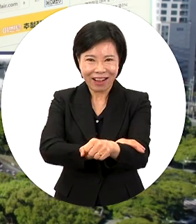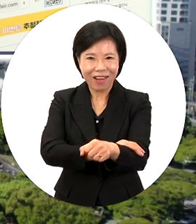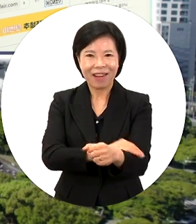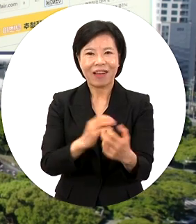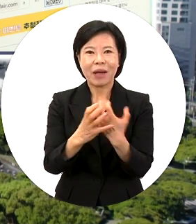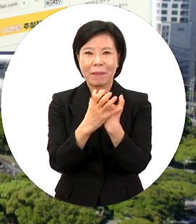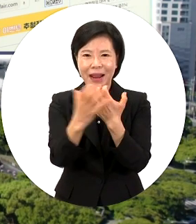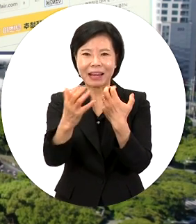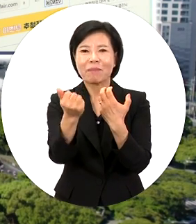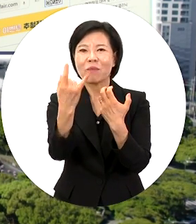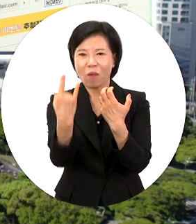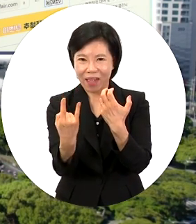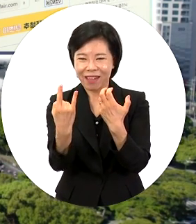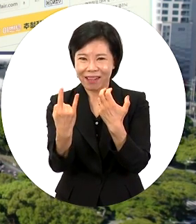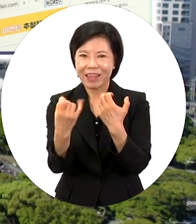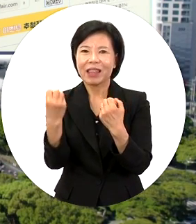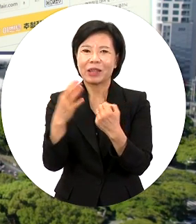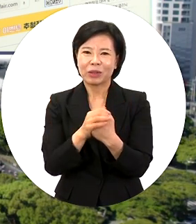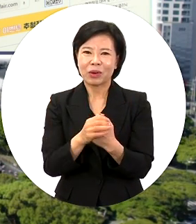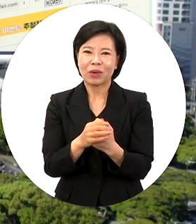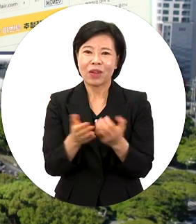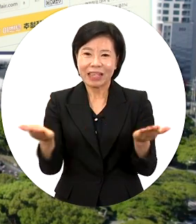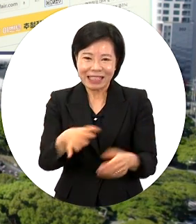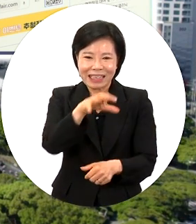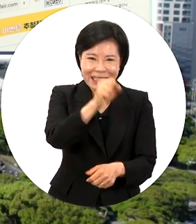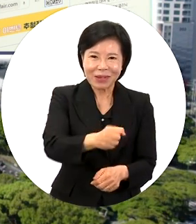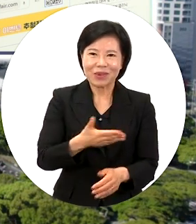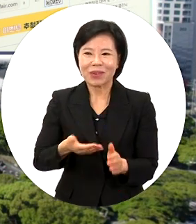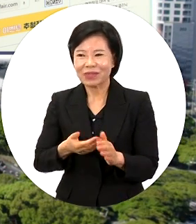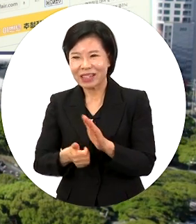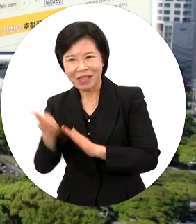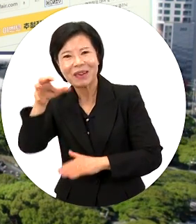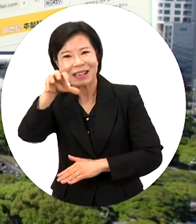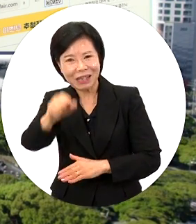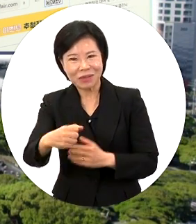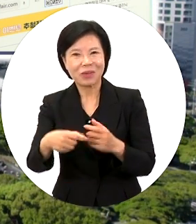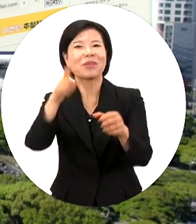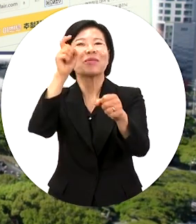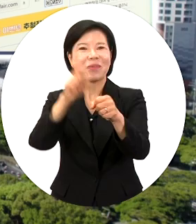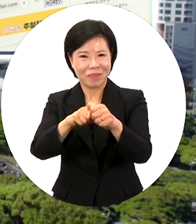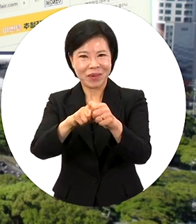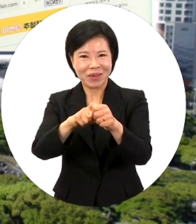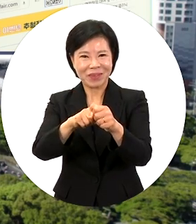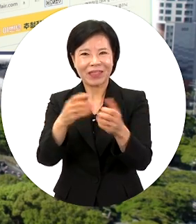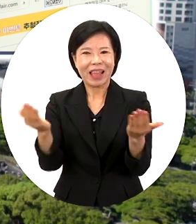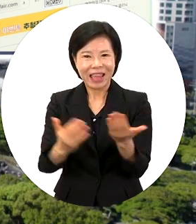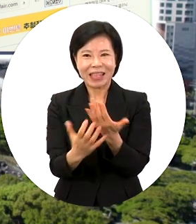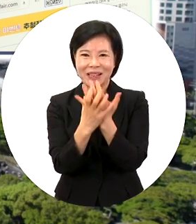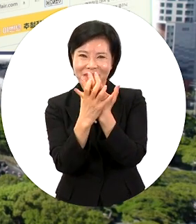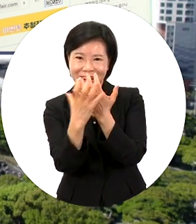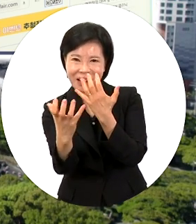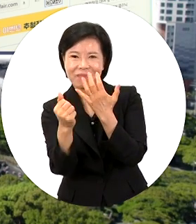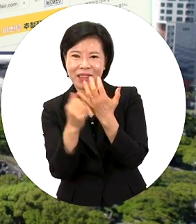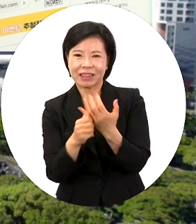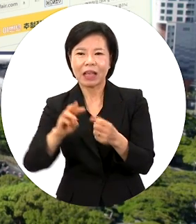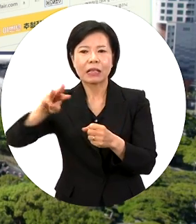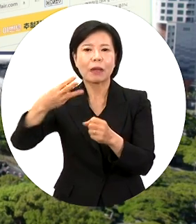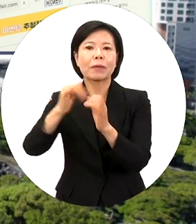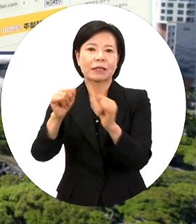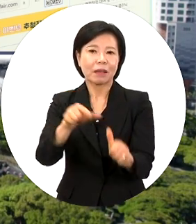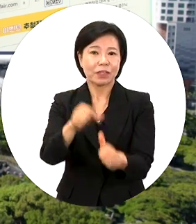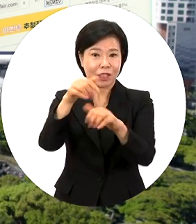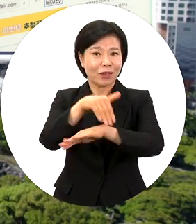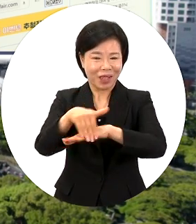박람회를 개최합니다. 일 잡고 희망 잡고라는 슬로건을 내건 이번 박람회에서는 약 300명을